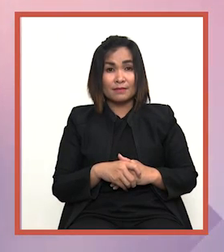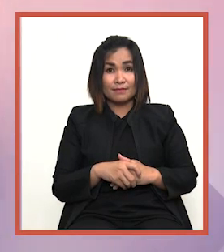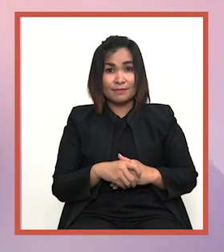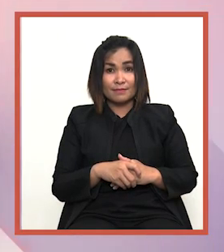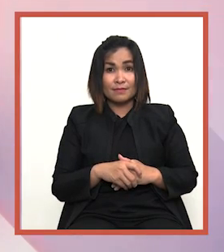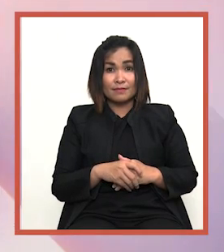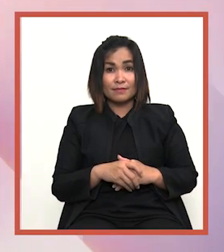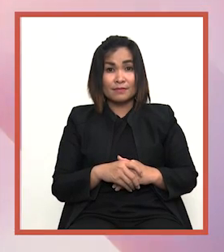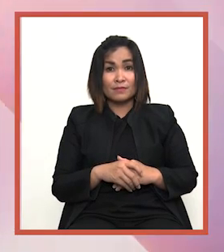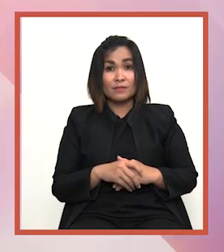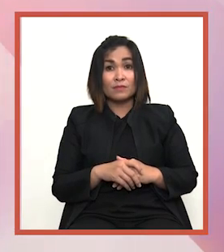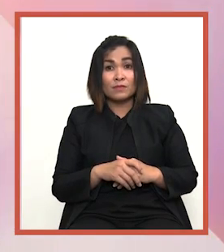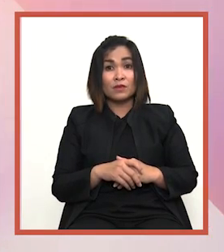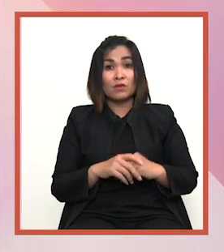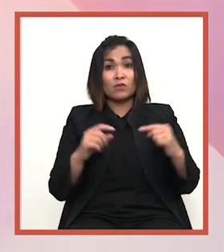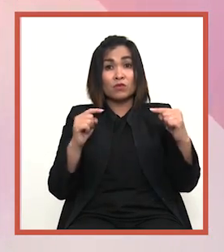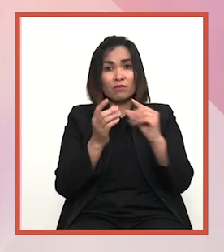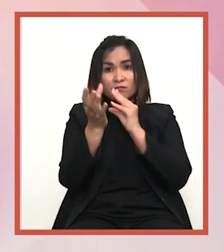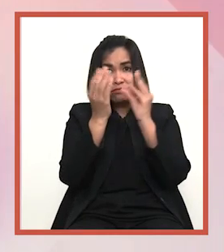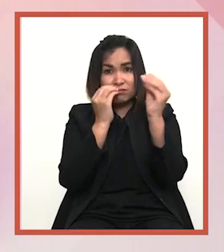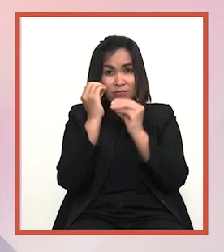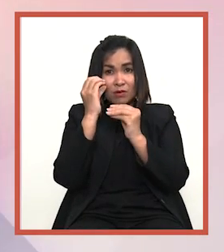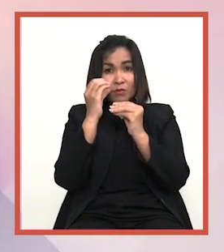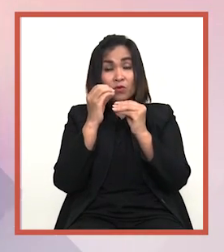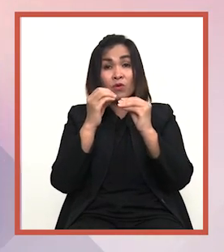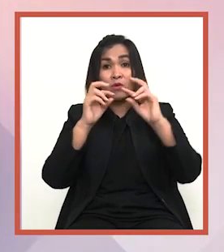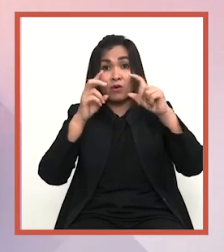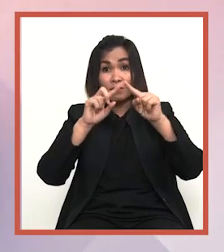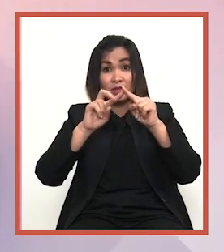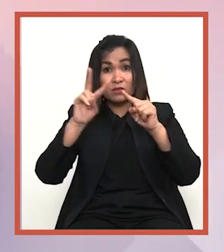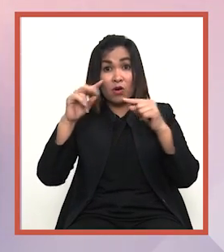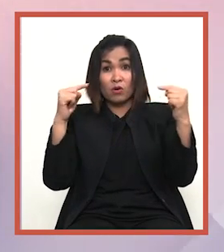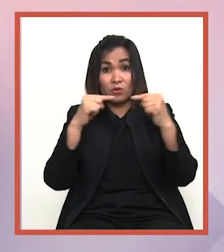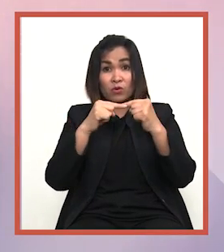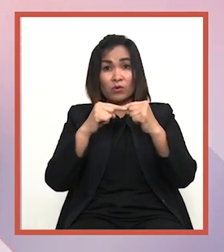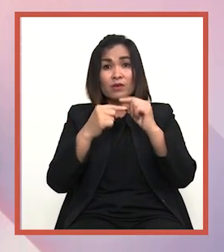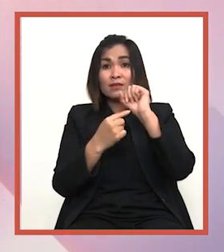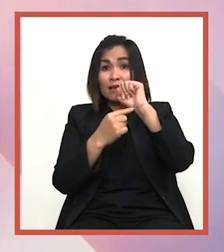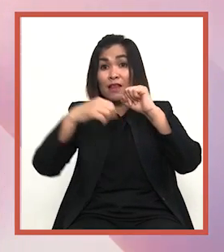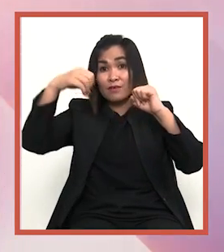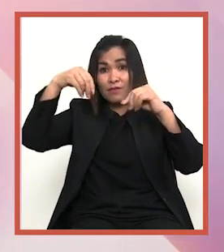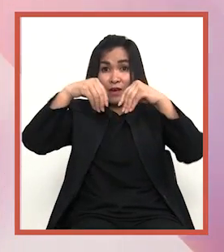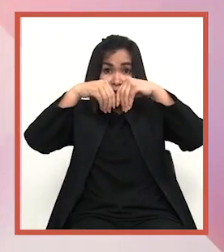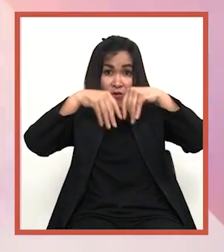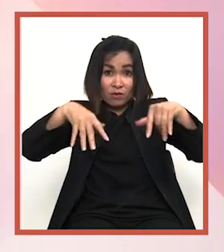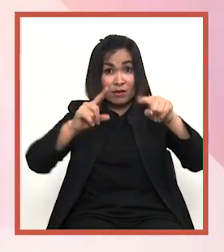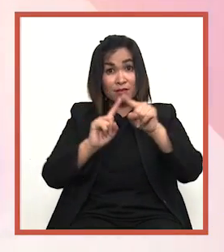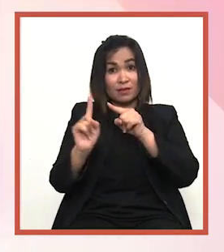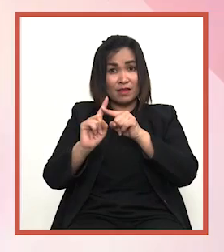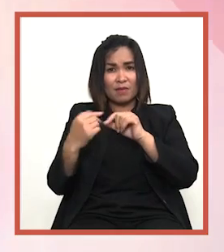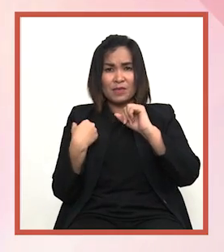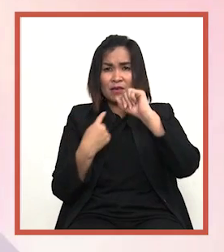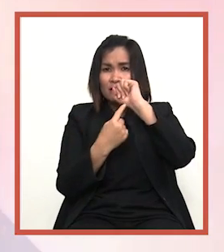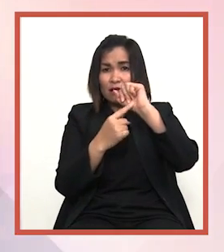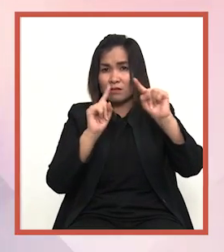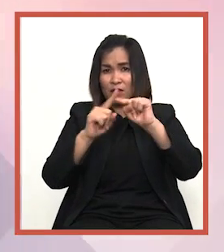ครับในเนื้อหาของหน่วยที่2นะครับโครงสร้างนะครับและสัญลักษณ์ทางไฟฟ้านะครับก็จะประกอบไปด้วยสัญลักษณ์ต่าง